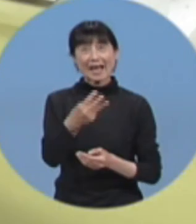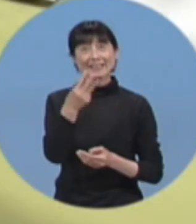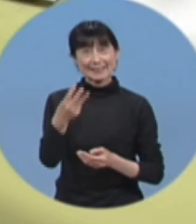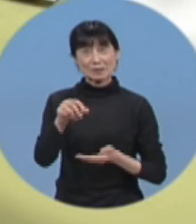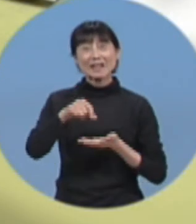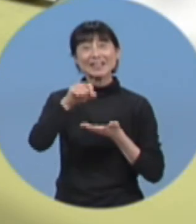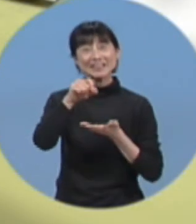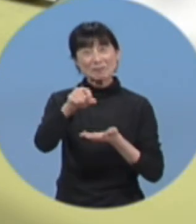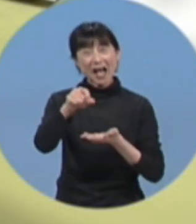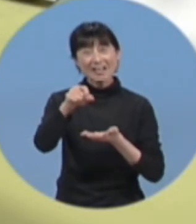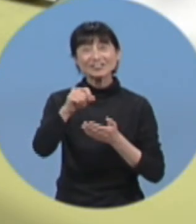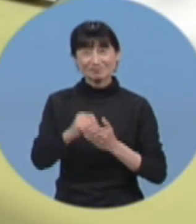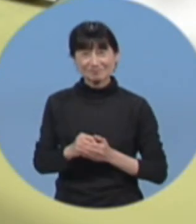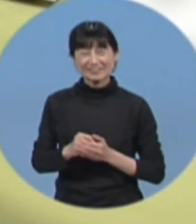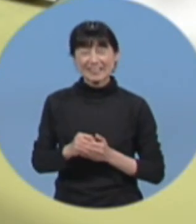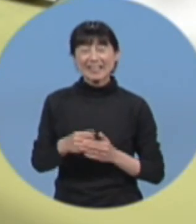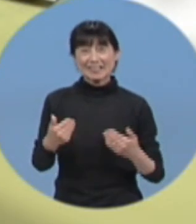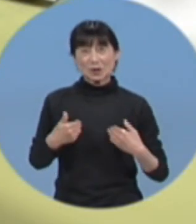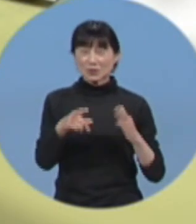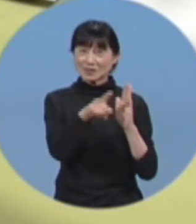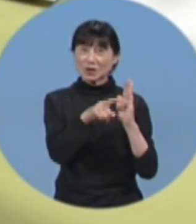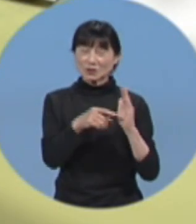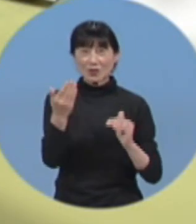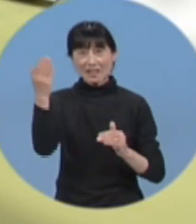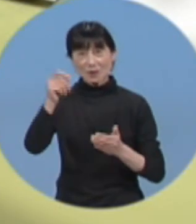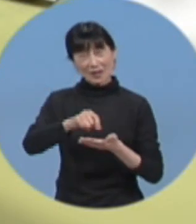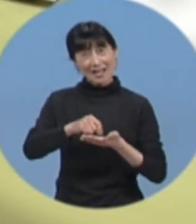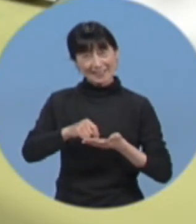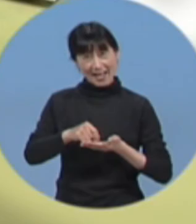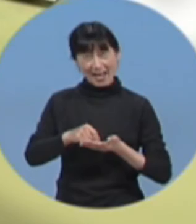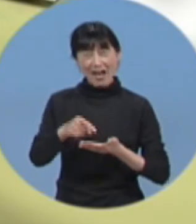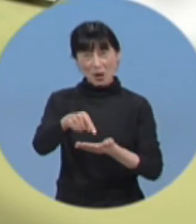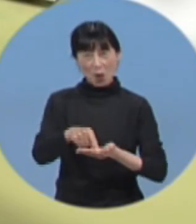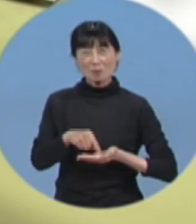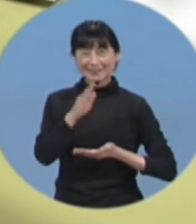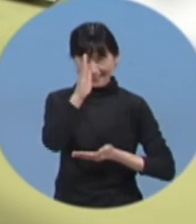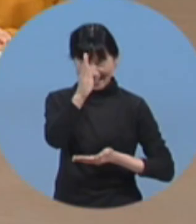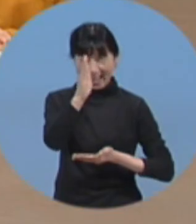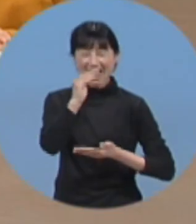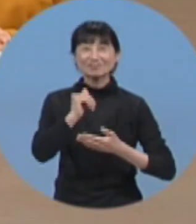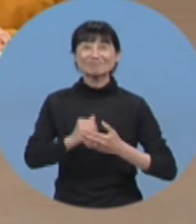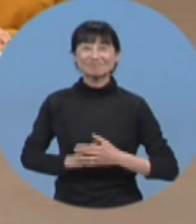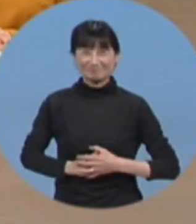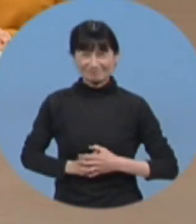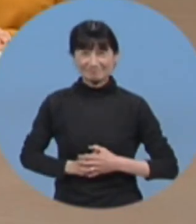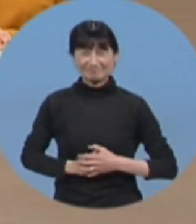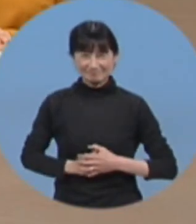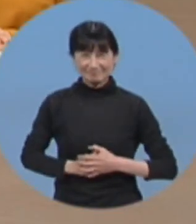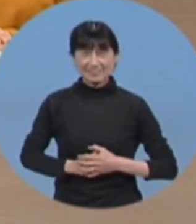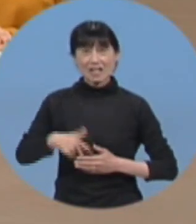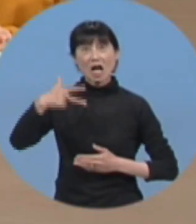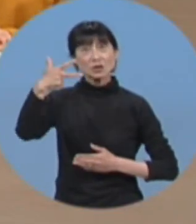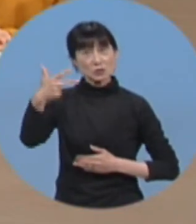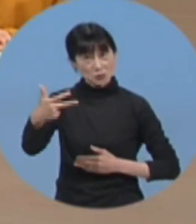方にプレゼントします。 ご覧の必要事項、番組の感想を書き添えの上ご応募ください。さてウィークリー千葉